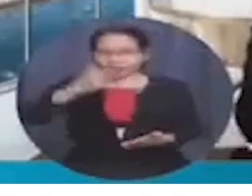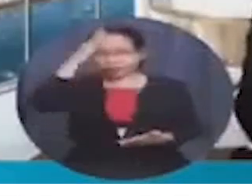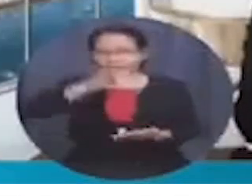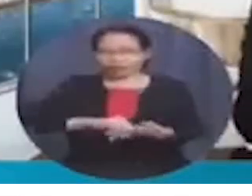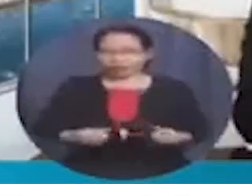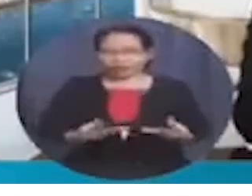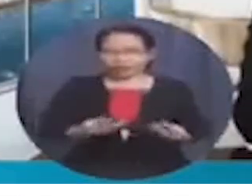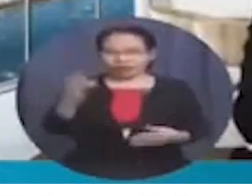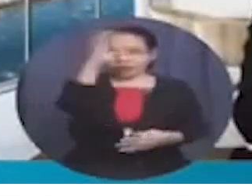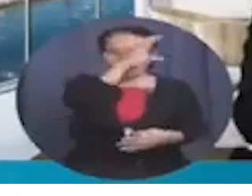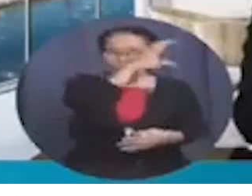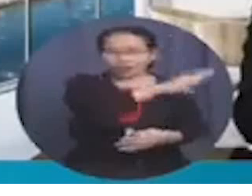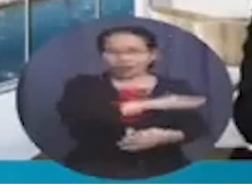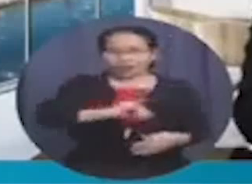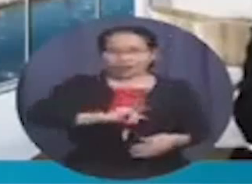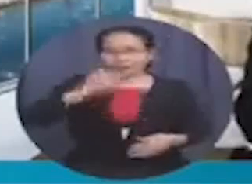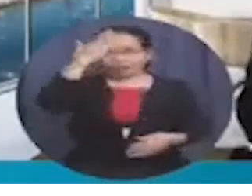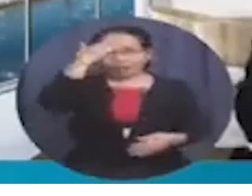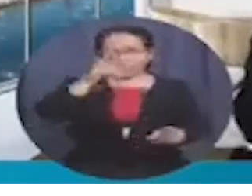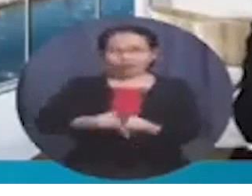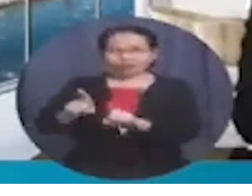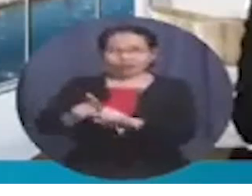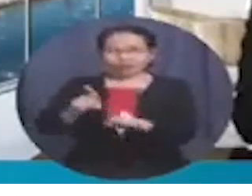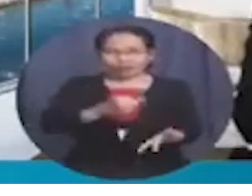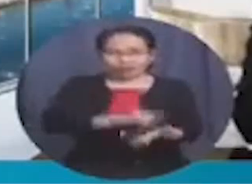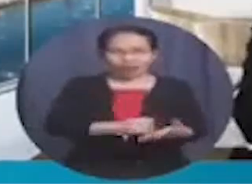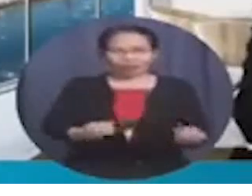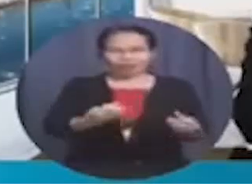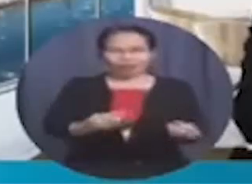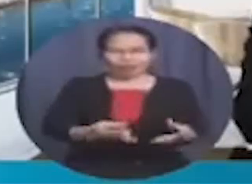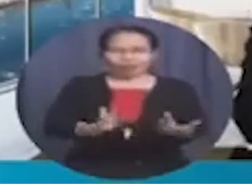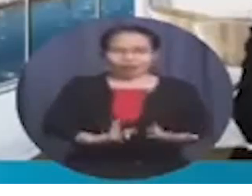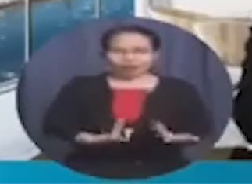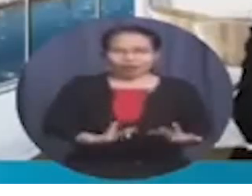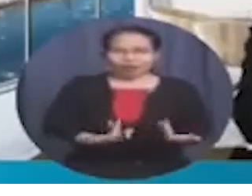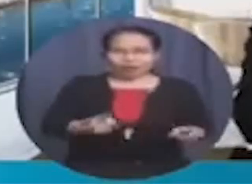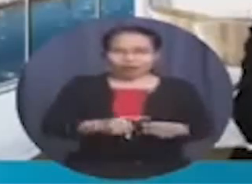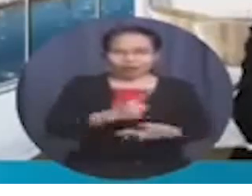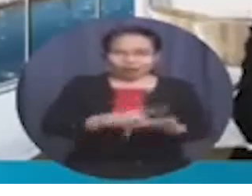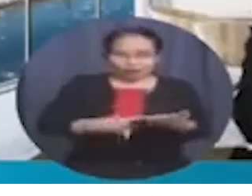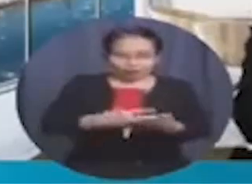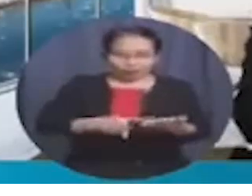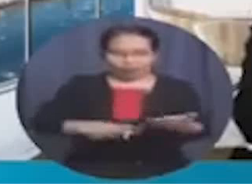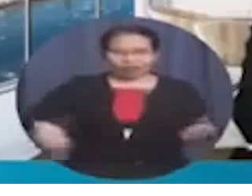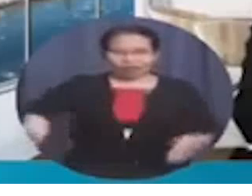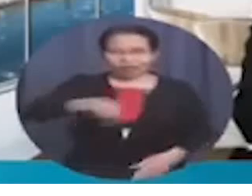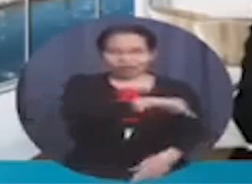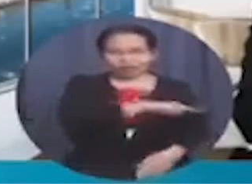rin maraming nag-aabang na para manira, i-upload ito sa kanilang mga ano,